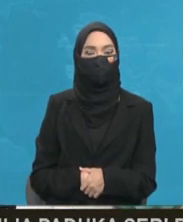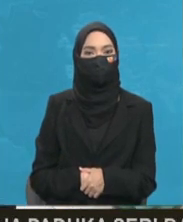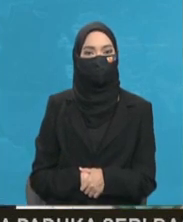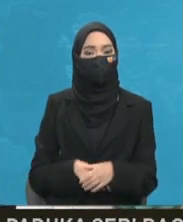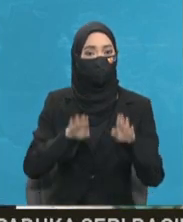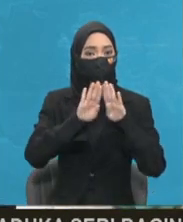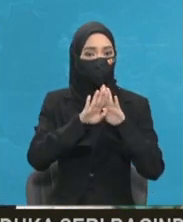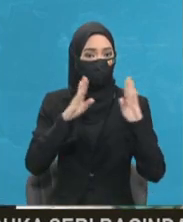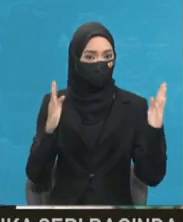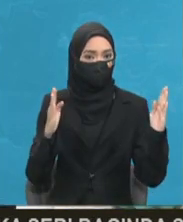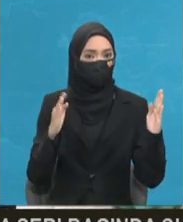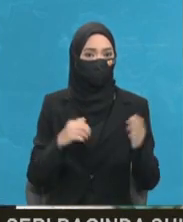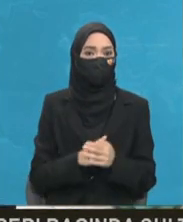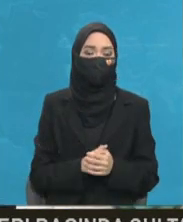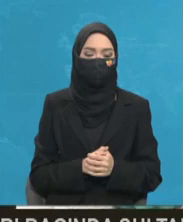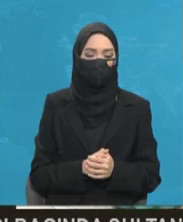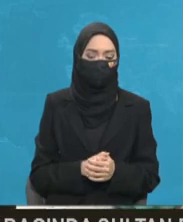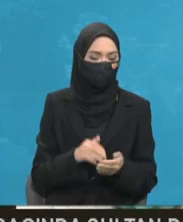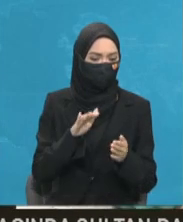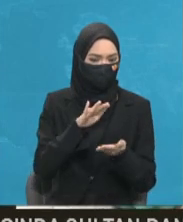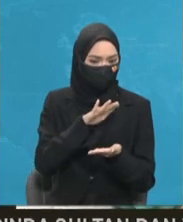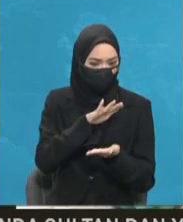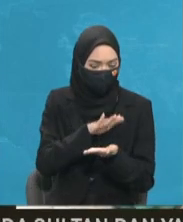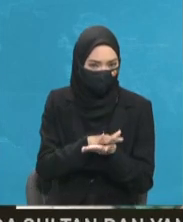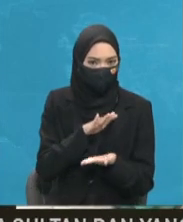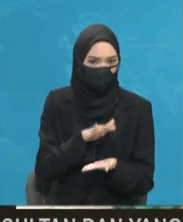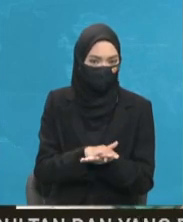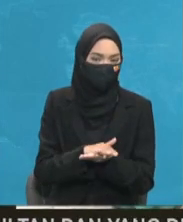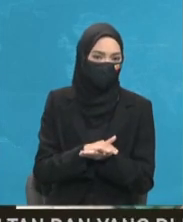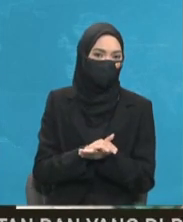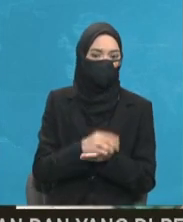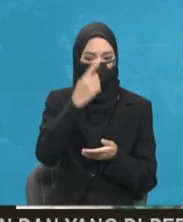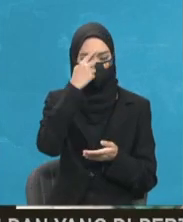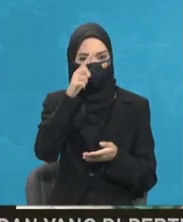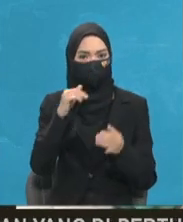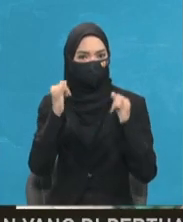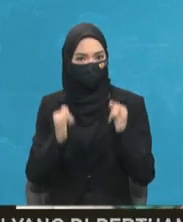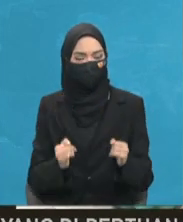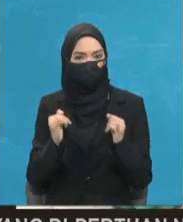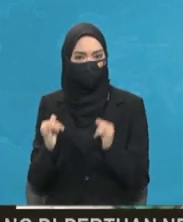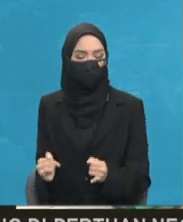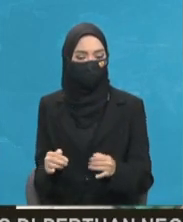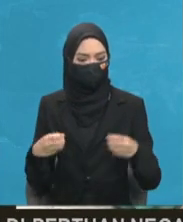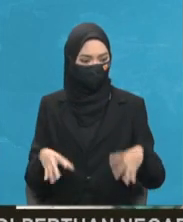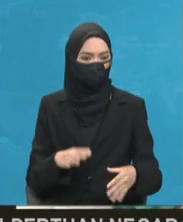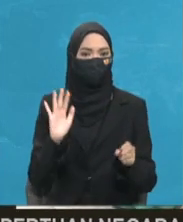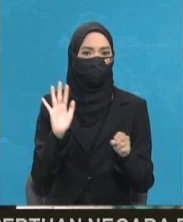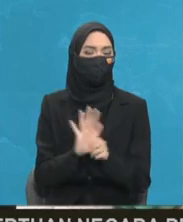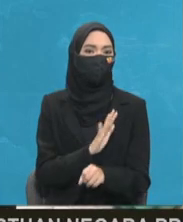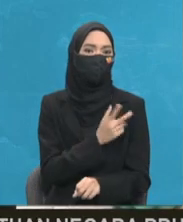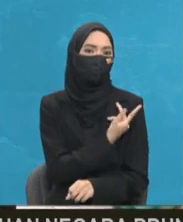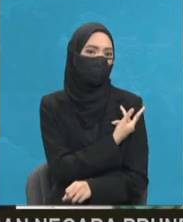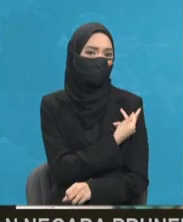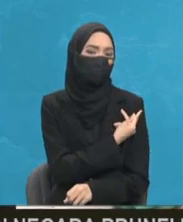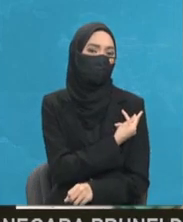Hai pembukaan sebahagian sekolah-sekolah bagi individu-individu yang telah melengkapkan registrasi mereka